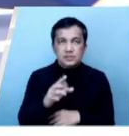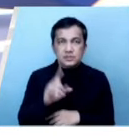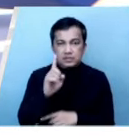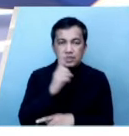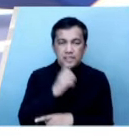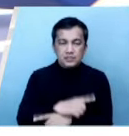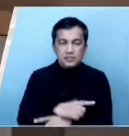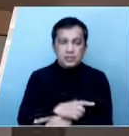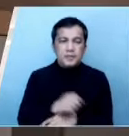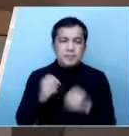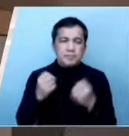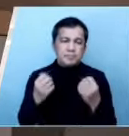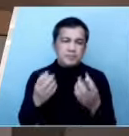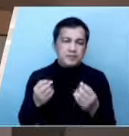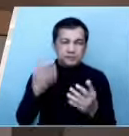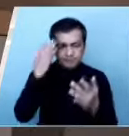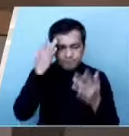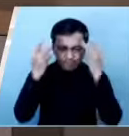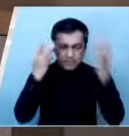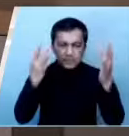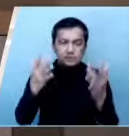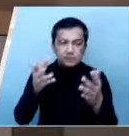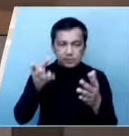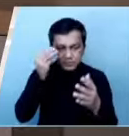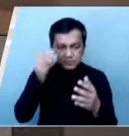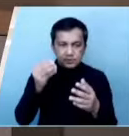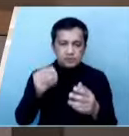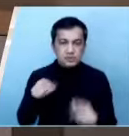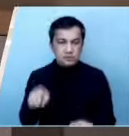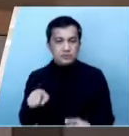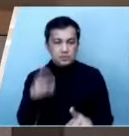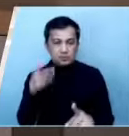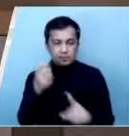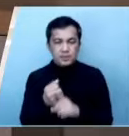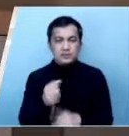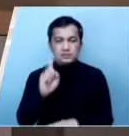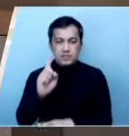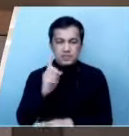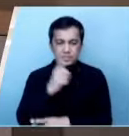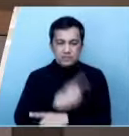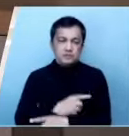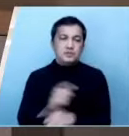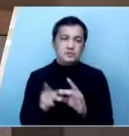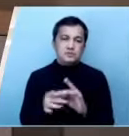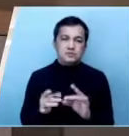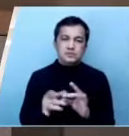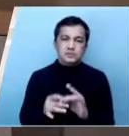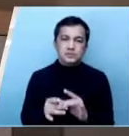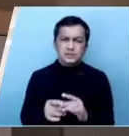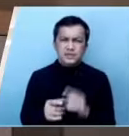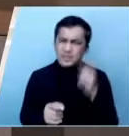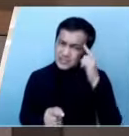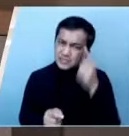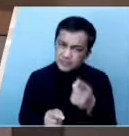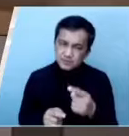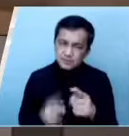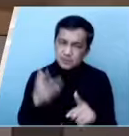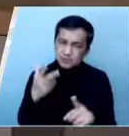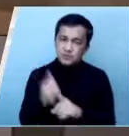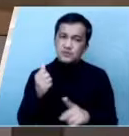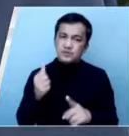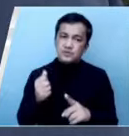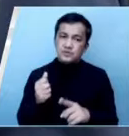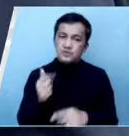daming natulungan. Kung ganun ang impact ng isang araw na storya, isipin mo yung impact ng 20